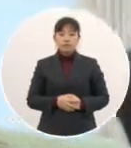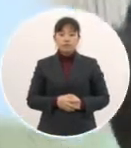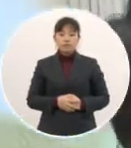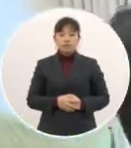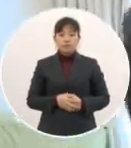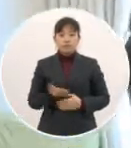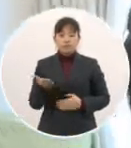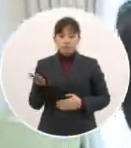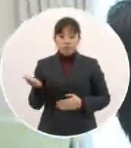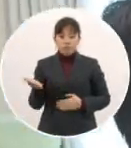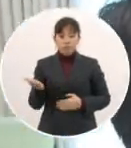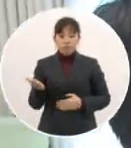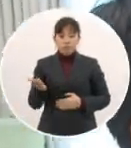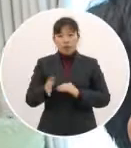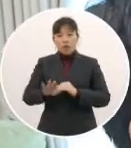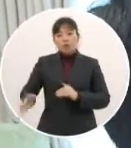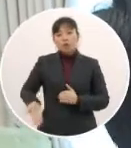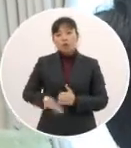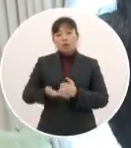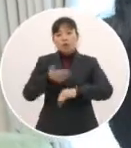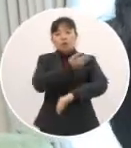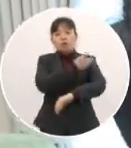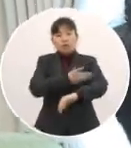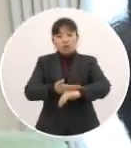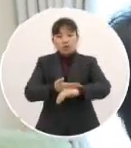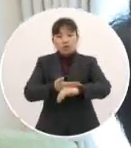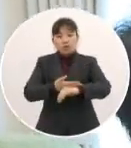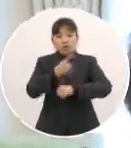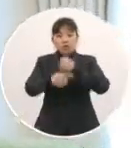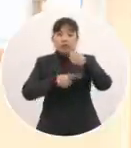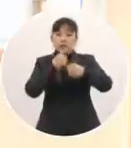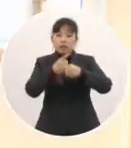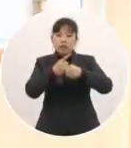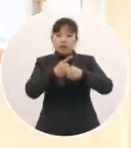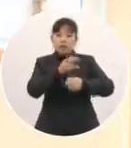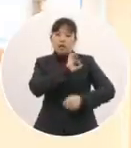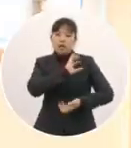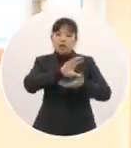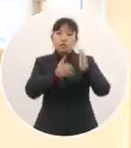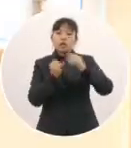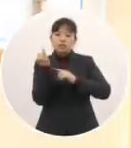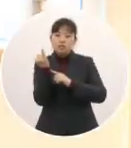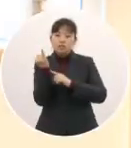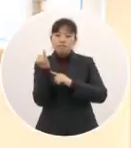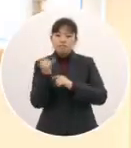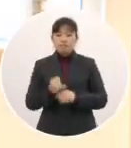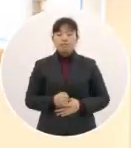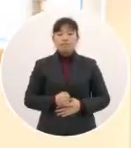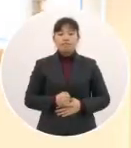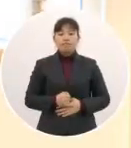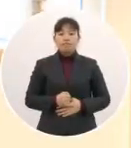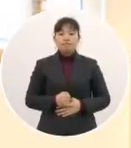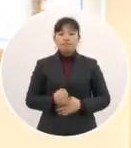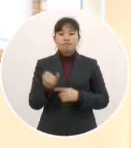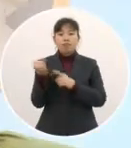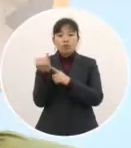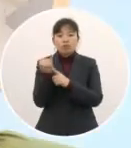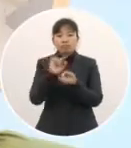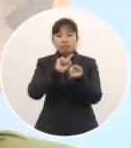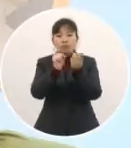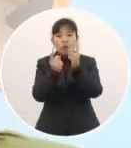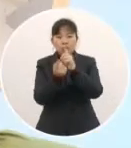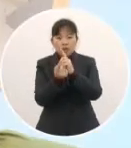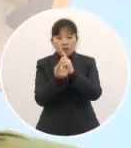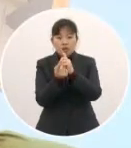こちら子育て歴1年の藤井さん。 奥さんと、まあ、交代で育